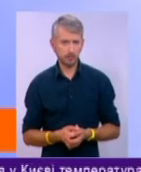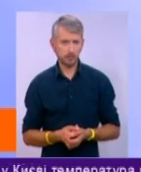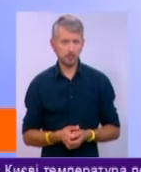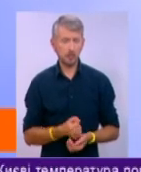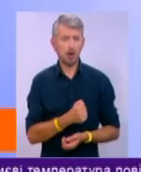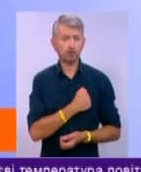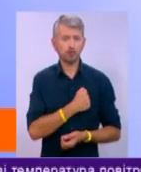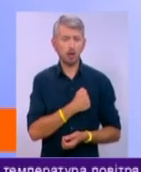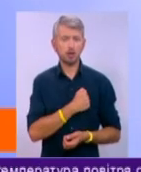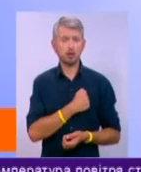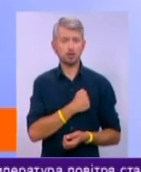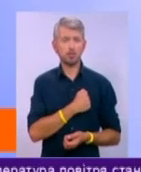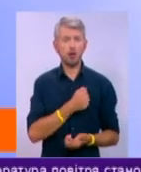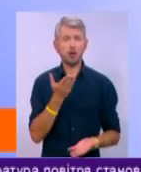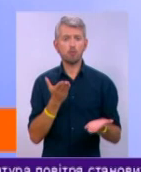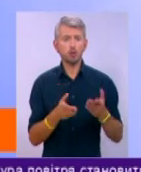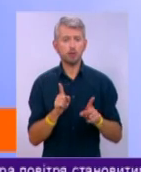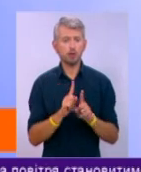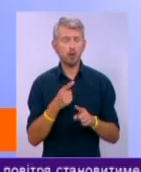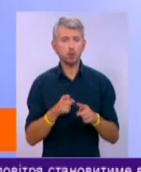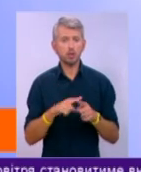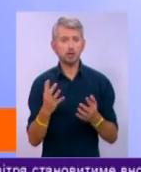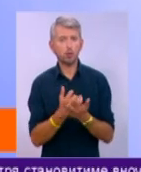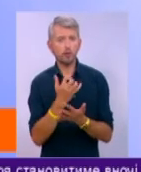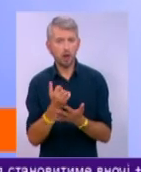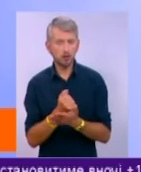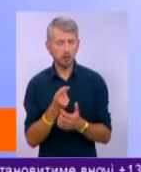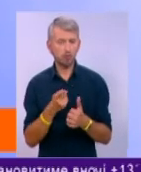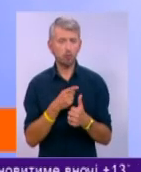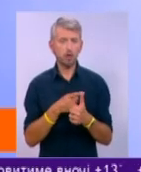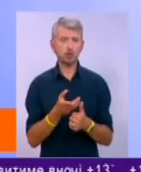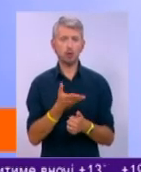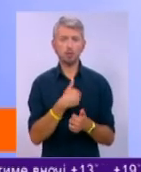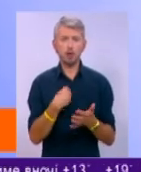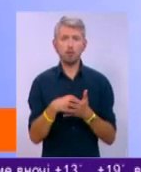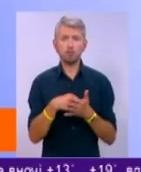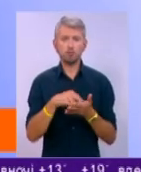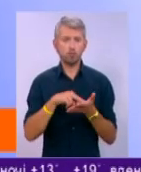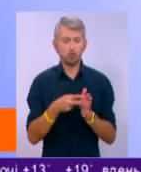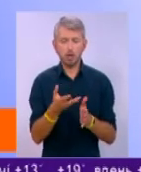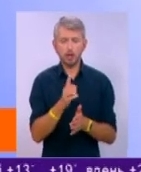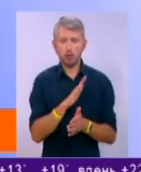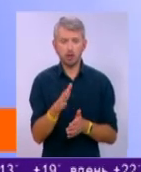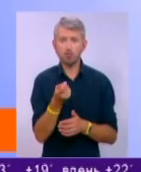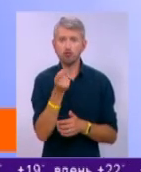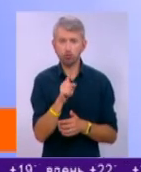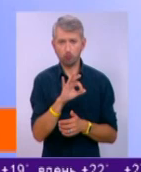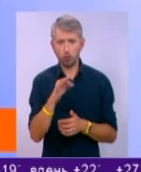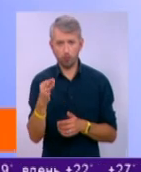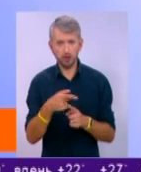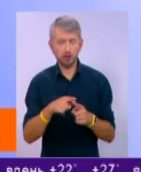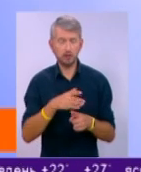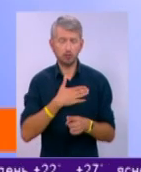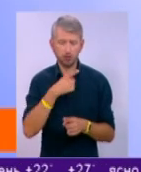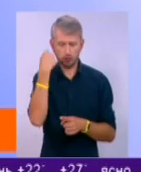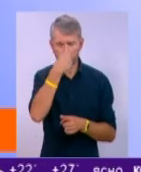На жаль, можливо так, що ці досягнення, по-перше, ми в бюджет не отримуємо жодної копійки з цих коштів. Це моя суб'єктивна